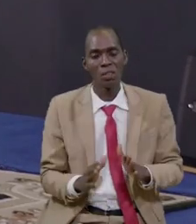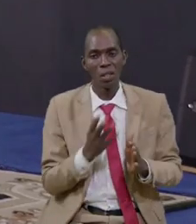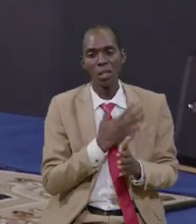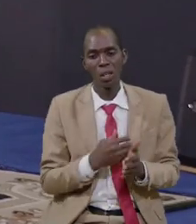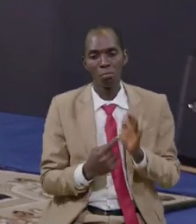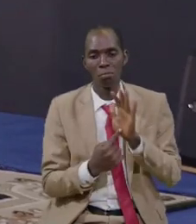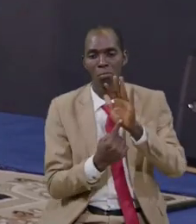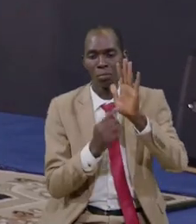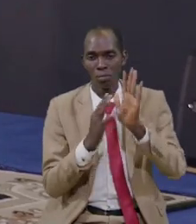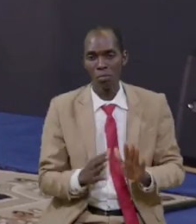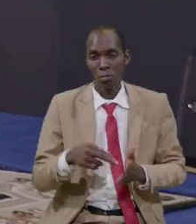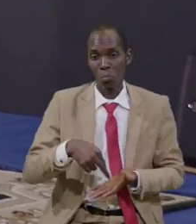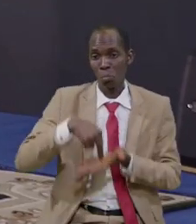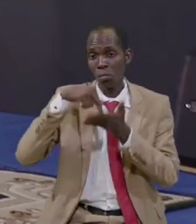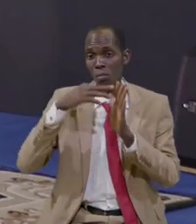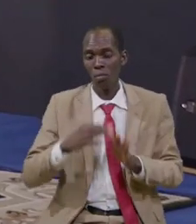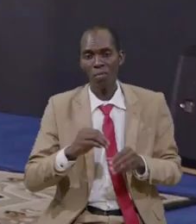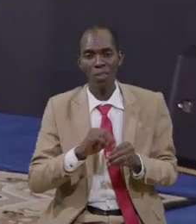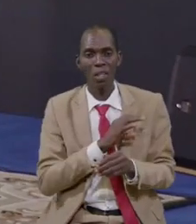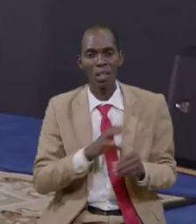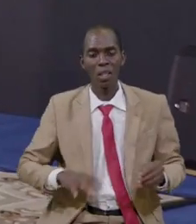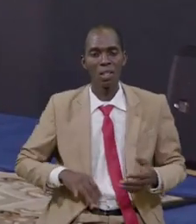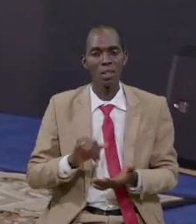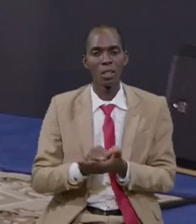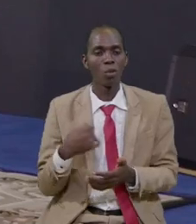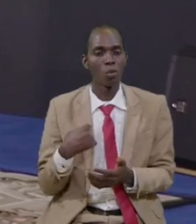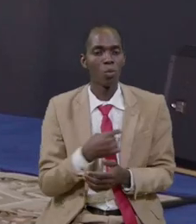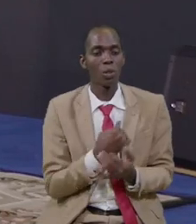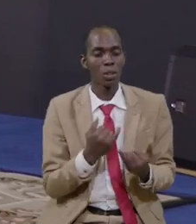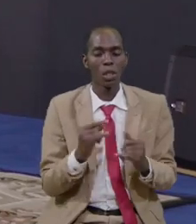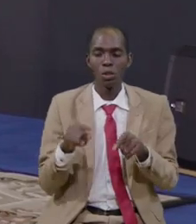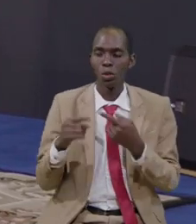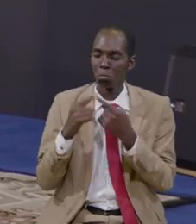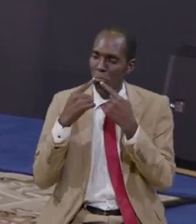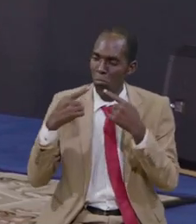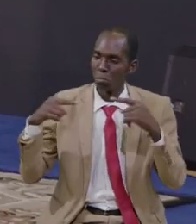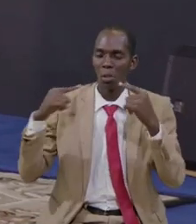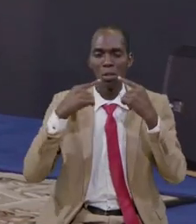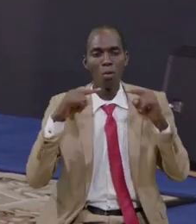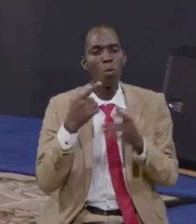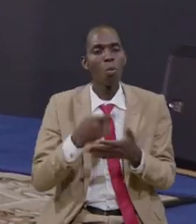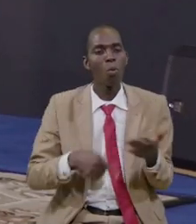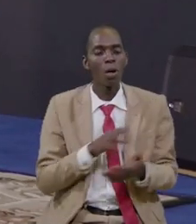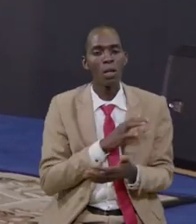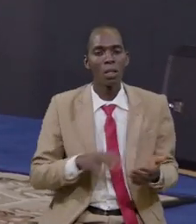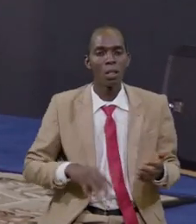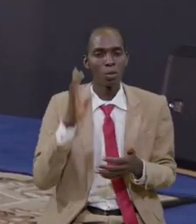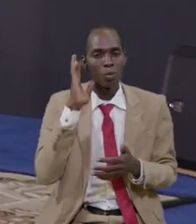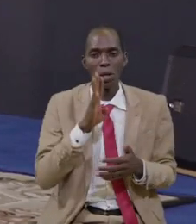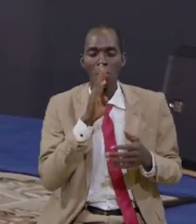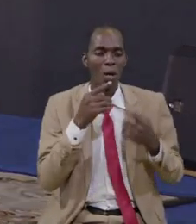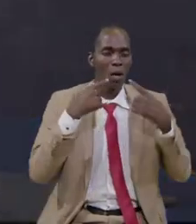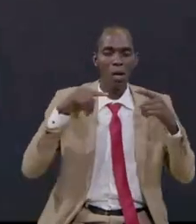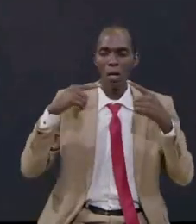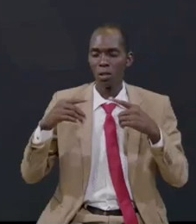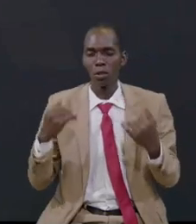Christ. Pour que nous puissions aller proclamer ce que Christ va proclamer aujourd'hui s'il était